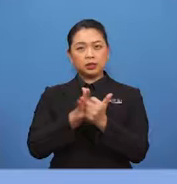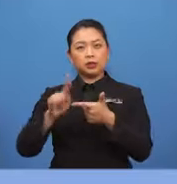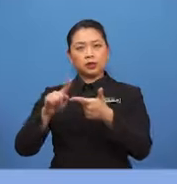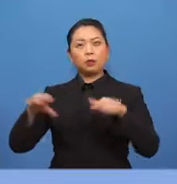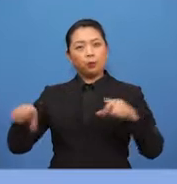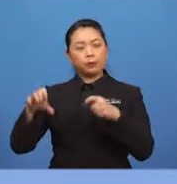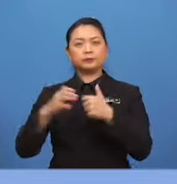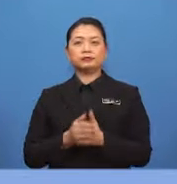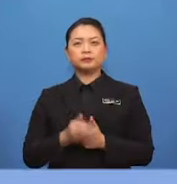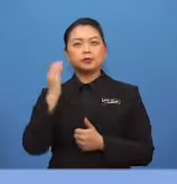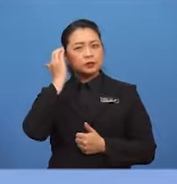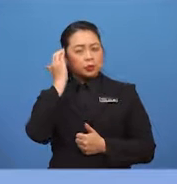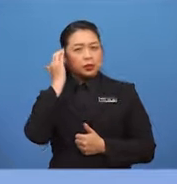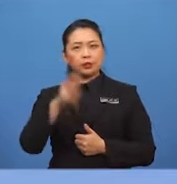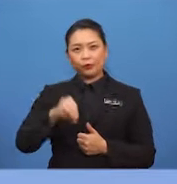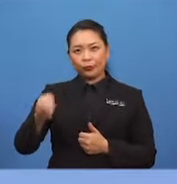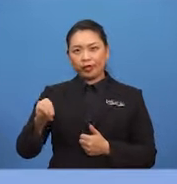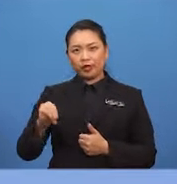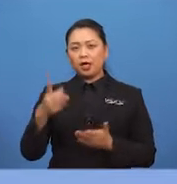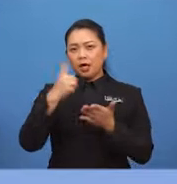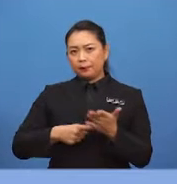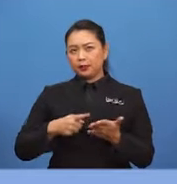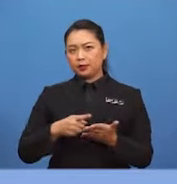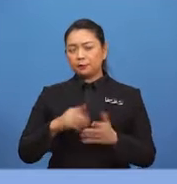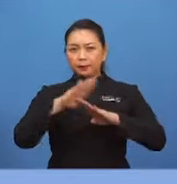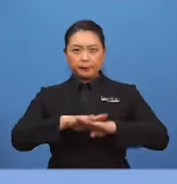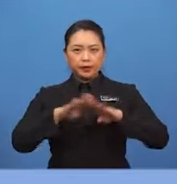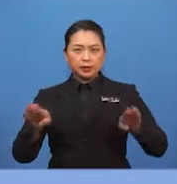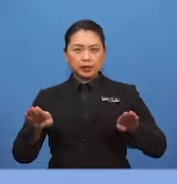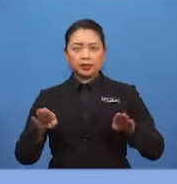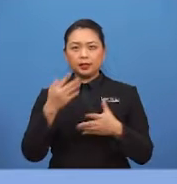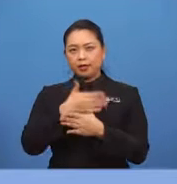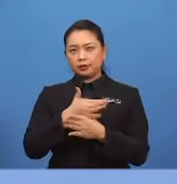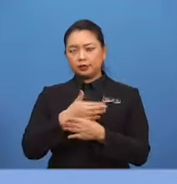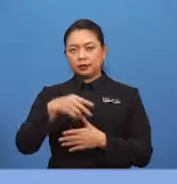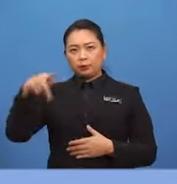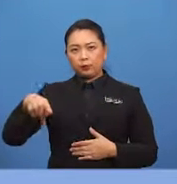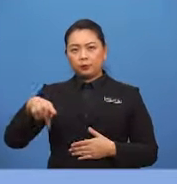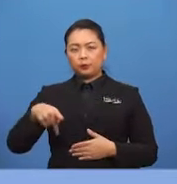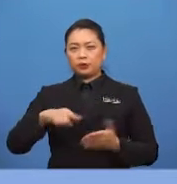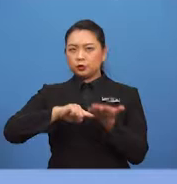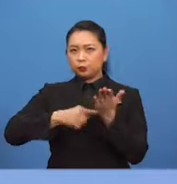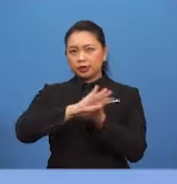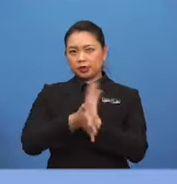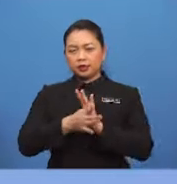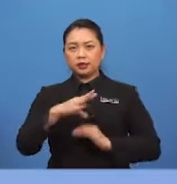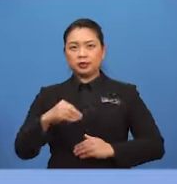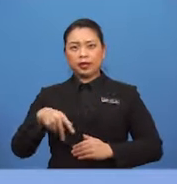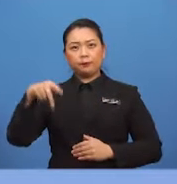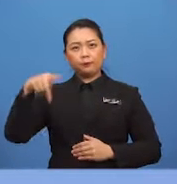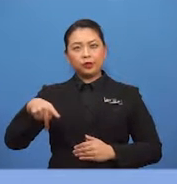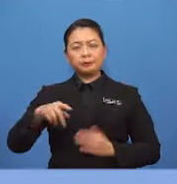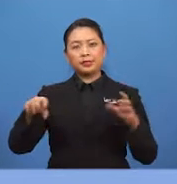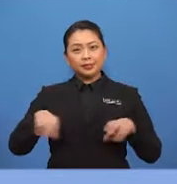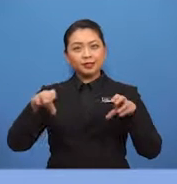sintetik. Tahukah murid-murid apakah perbezaan antara polimer semula jadi dan polimer